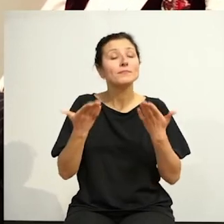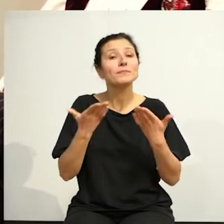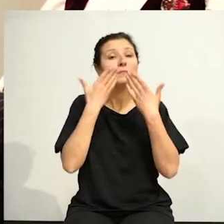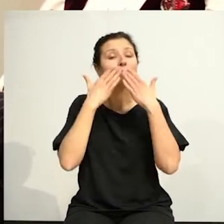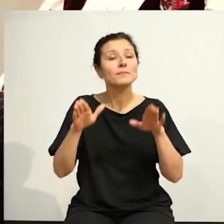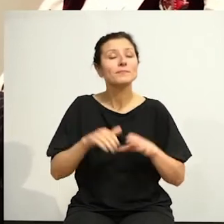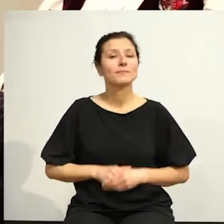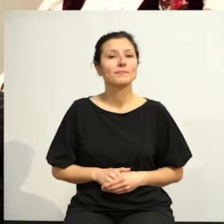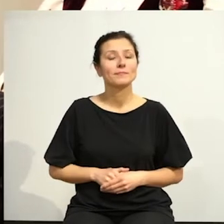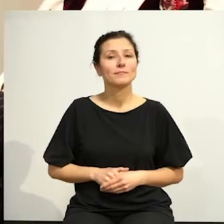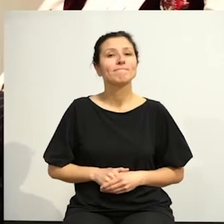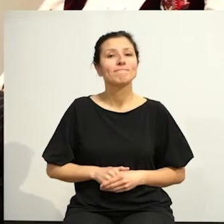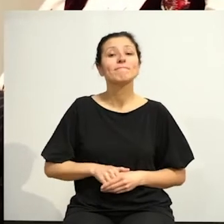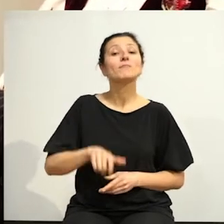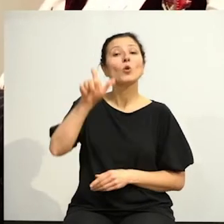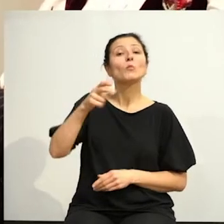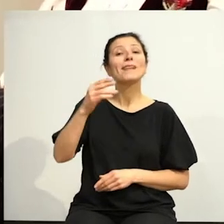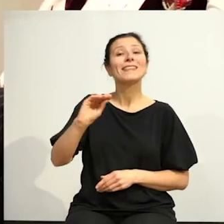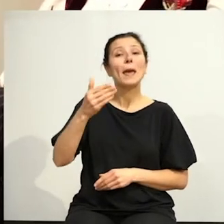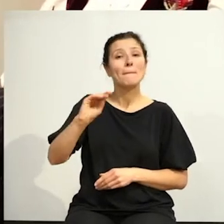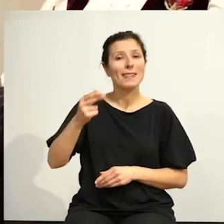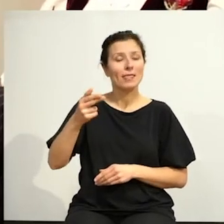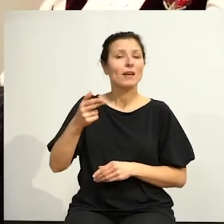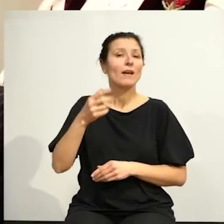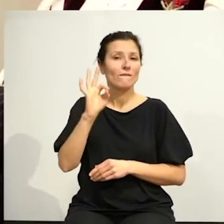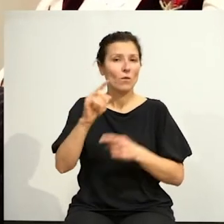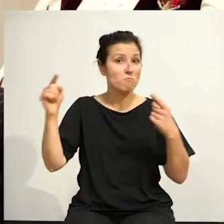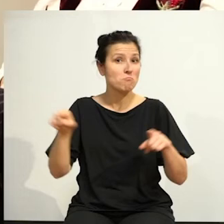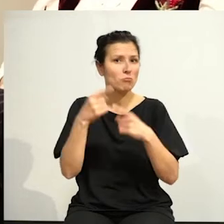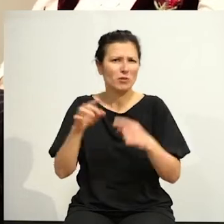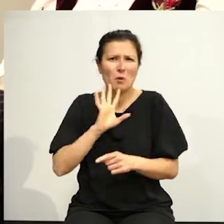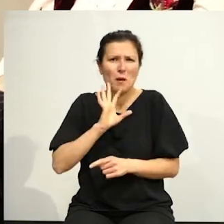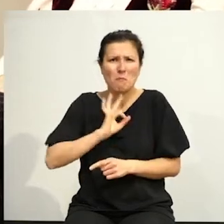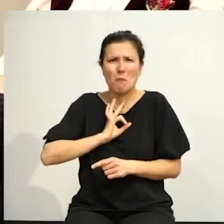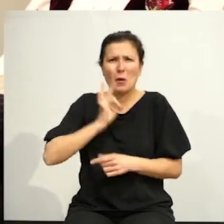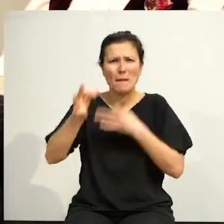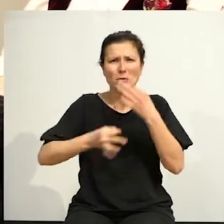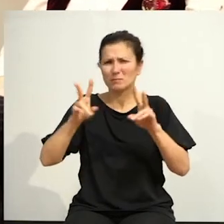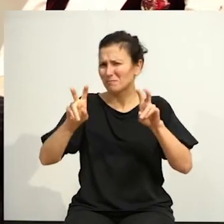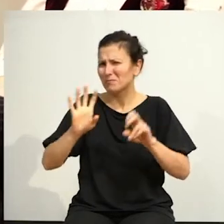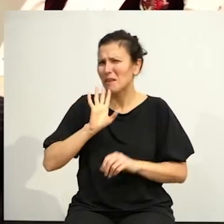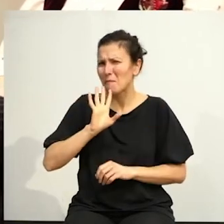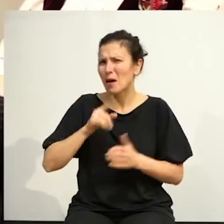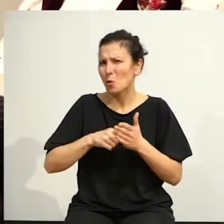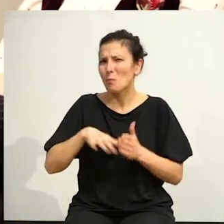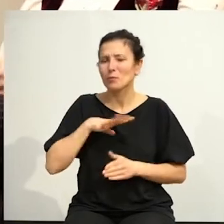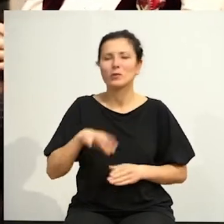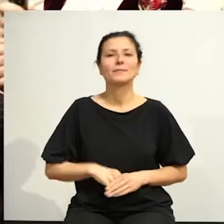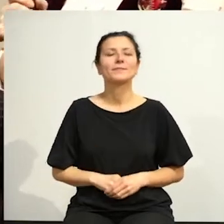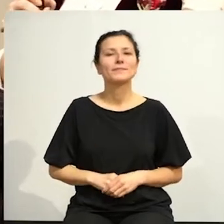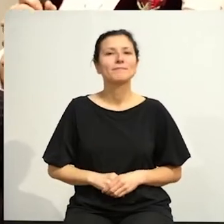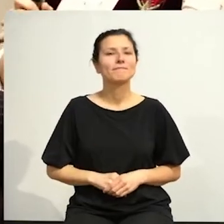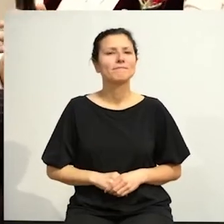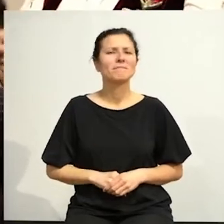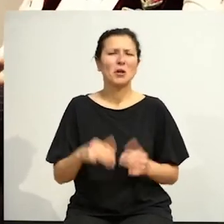właśnie tego Niemena. To była, zdaje się, moja piosenka, tak? Chyba, czy coś takiego.